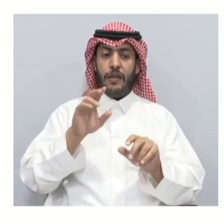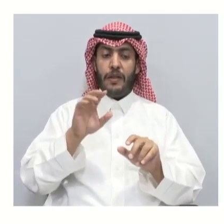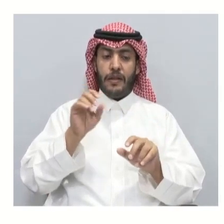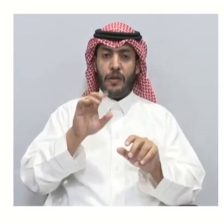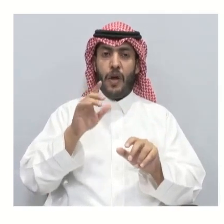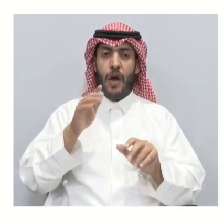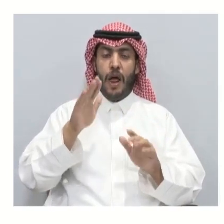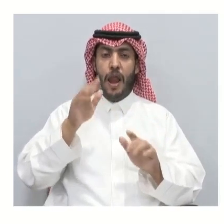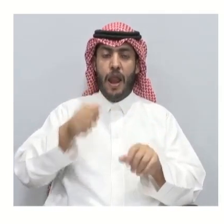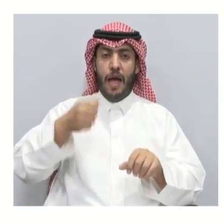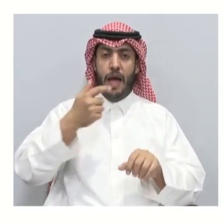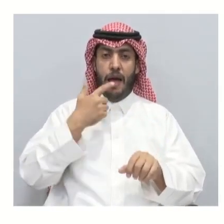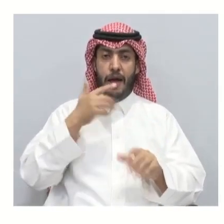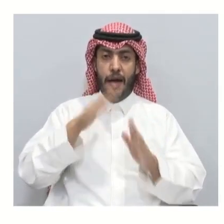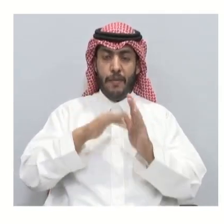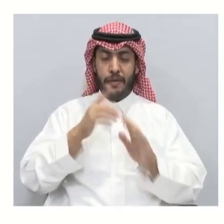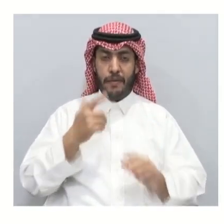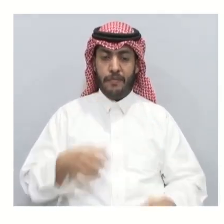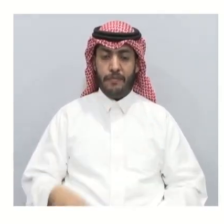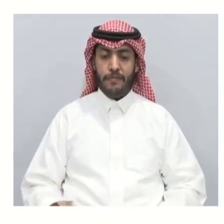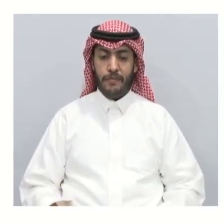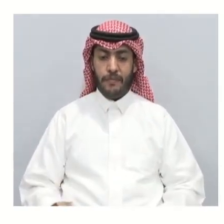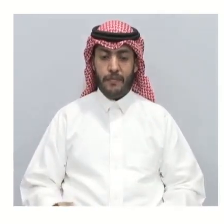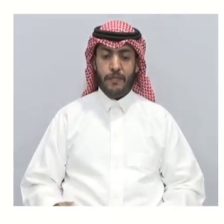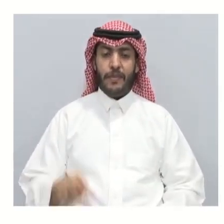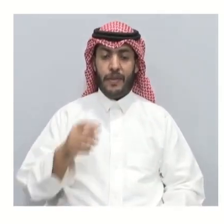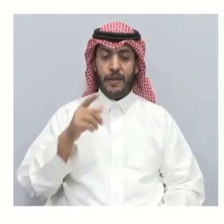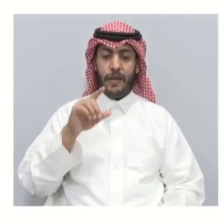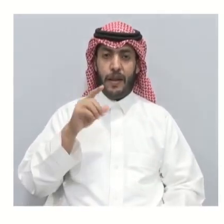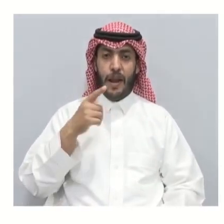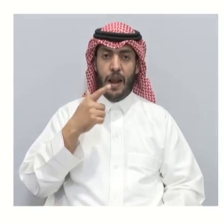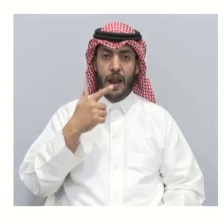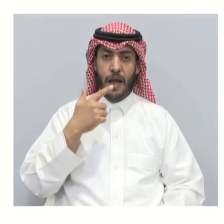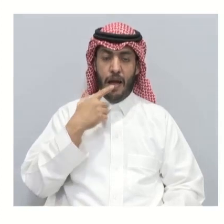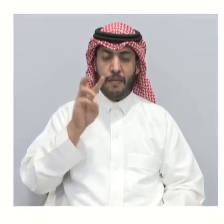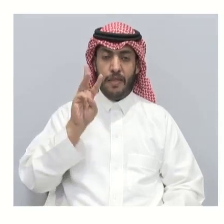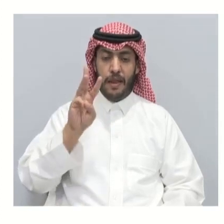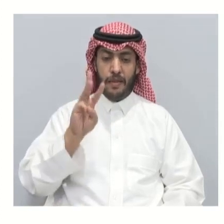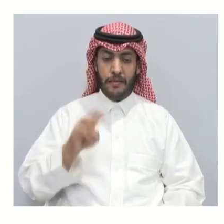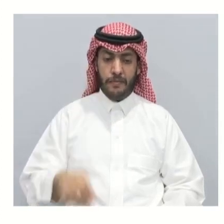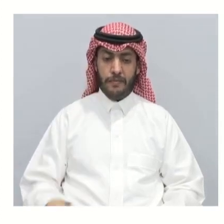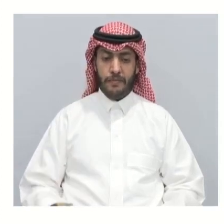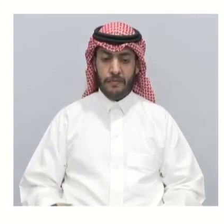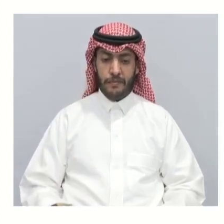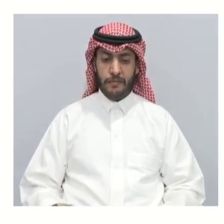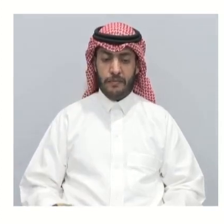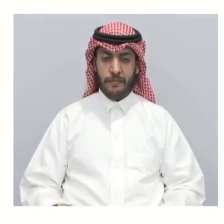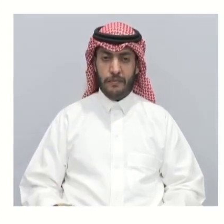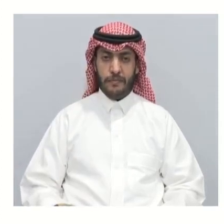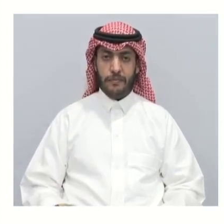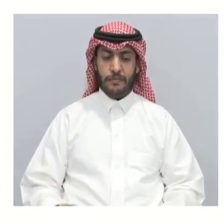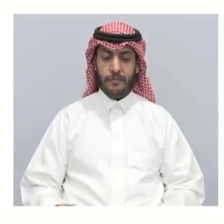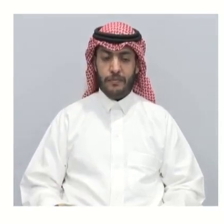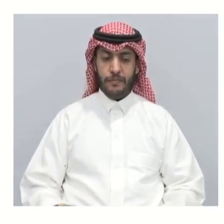الحمراء كم عدد العلب الحمراء هاي مبدع ثلاثه اسعدكم الله خلونا نوضحها هنا فقط اسعدكم الله